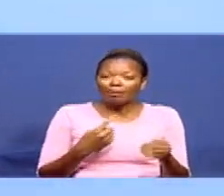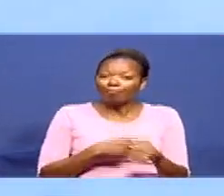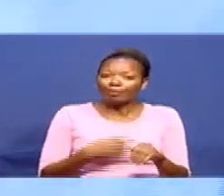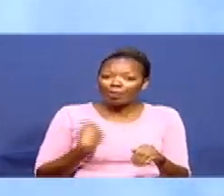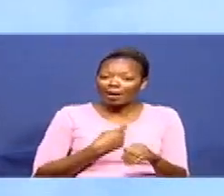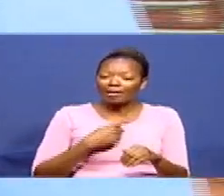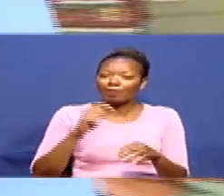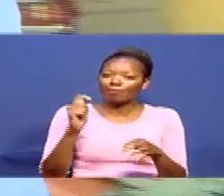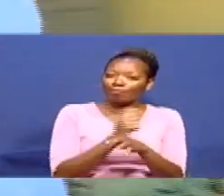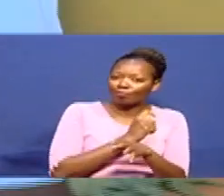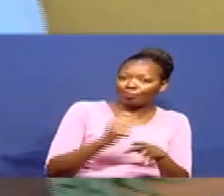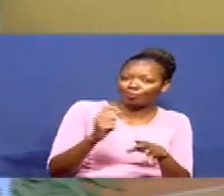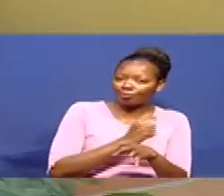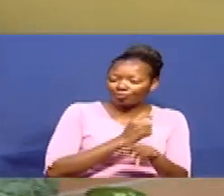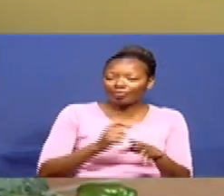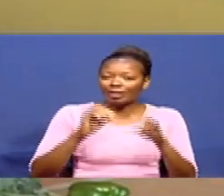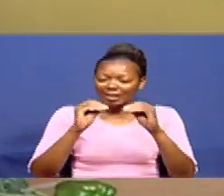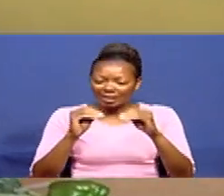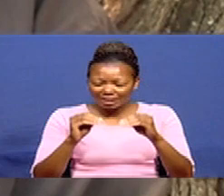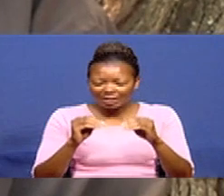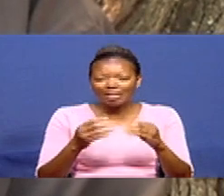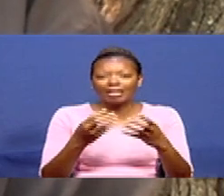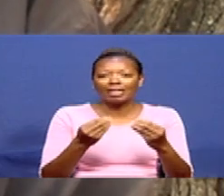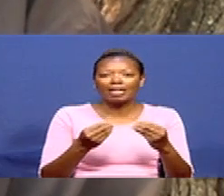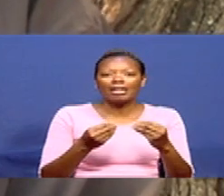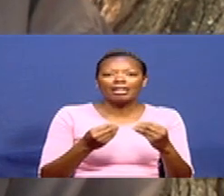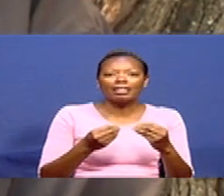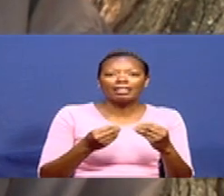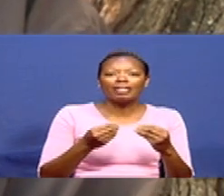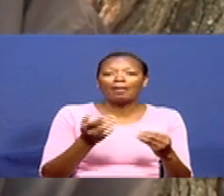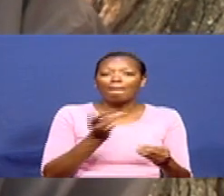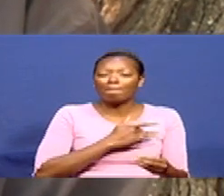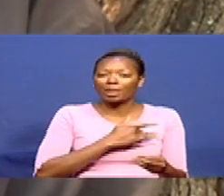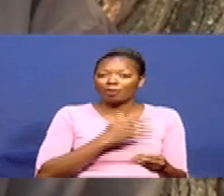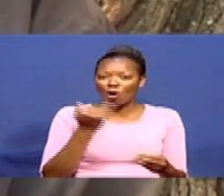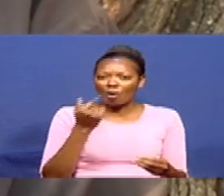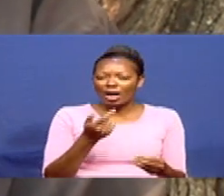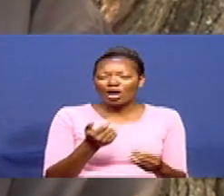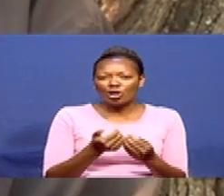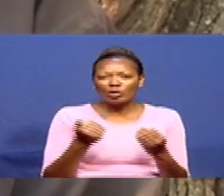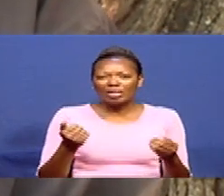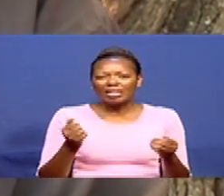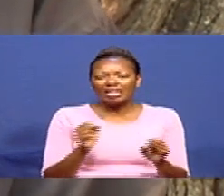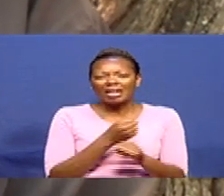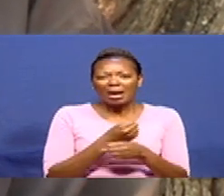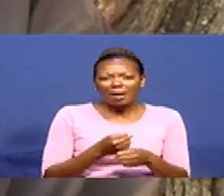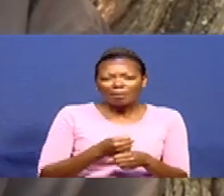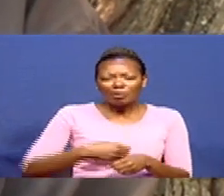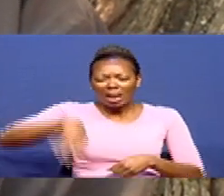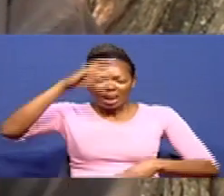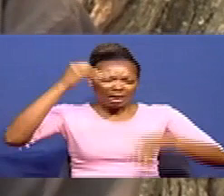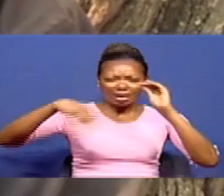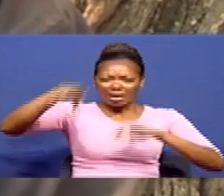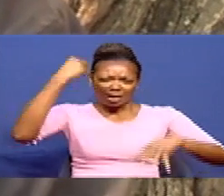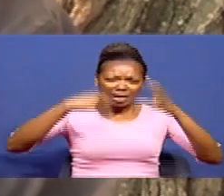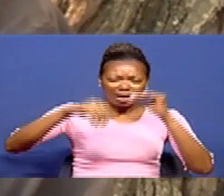hawa. Hawana ile akili mingi ya kunini, but kwa hizi kuku za kienyeji ni rahisi kwa hawa kuzimaintain, kwa sababu